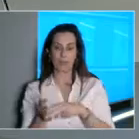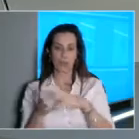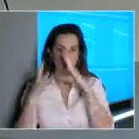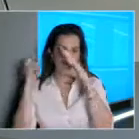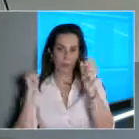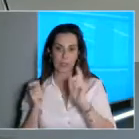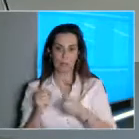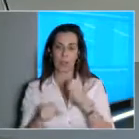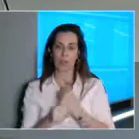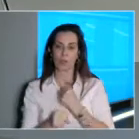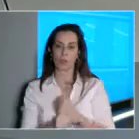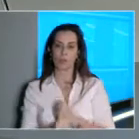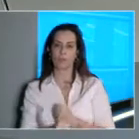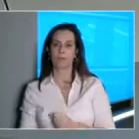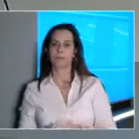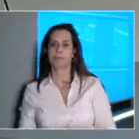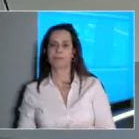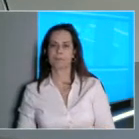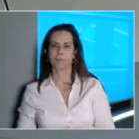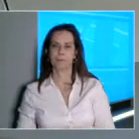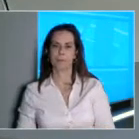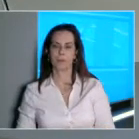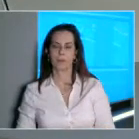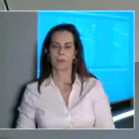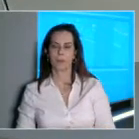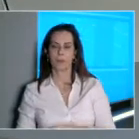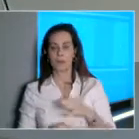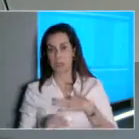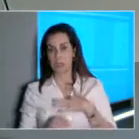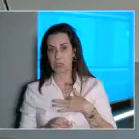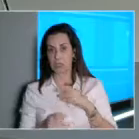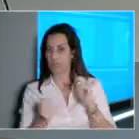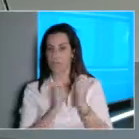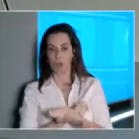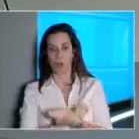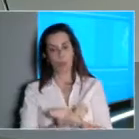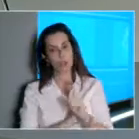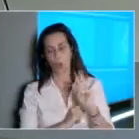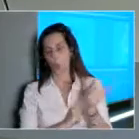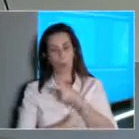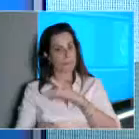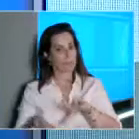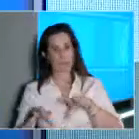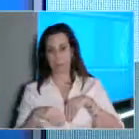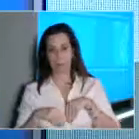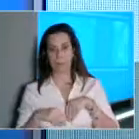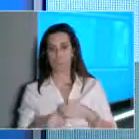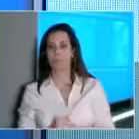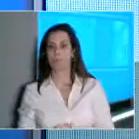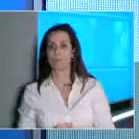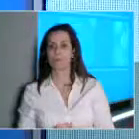שהשגרירים והדיפלומטים שלנו בישראל יעשו שם. זה בהחלט, אני מניח, זה רפורמה שנויה במחלוקת שעוד ידברו